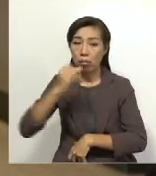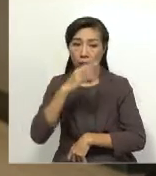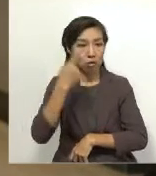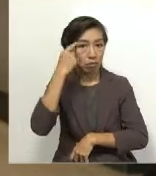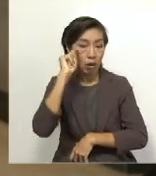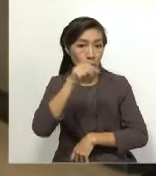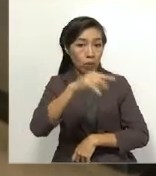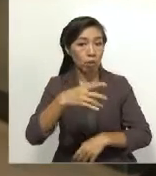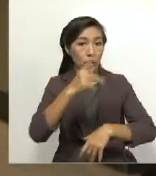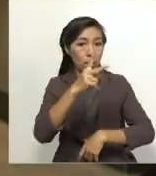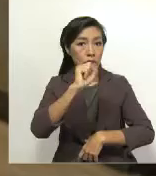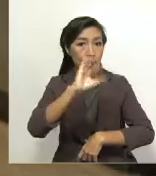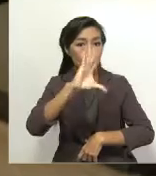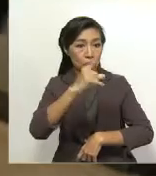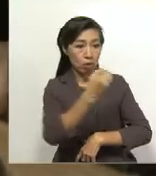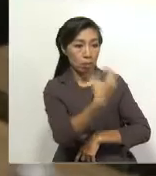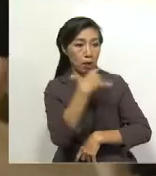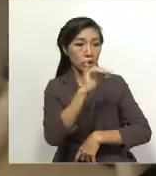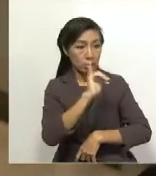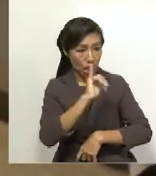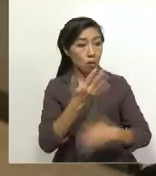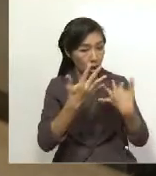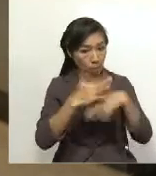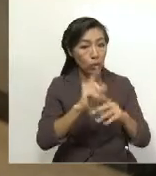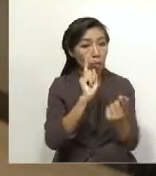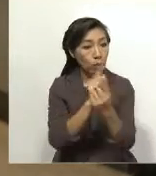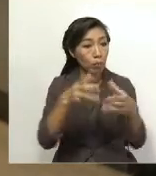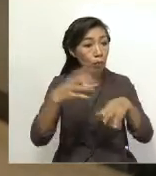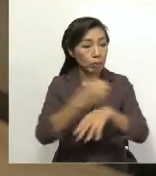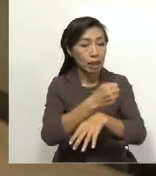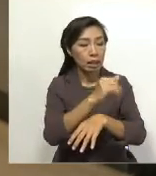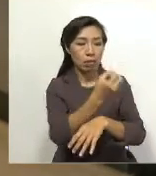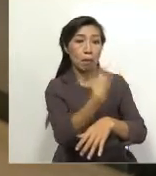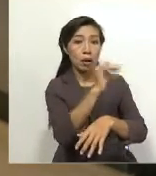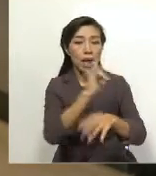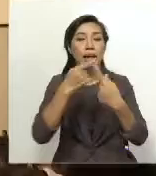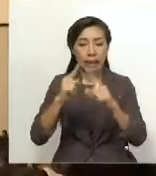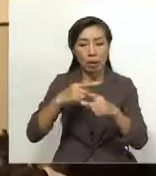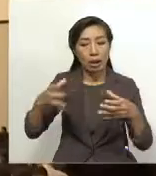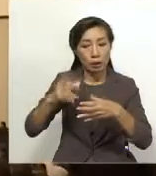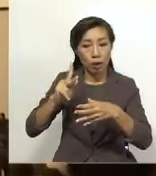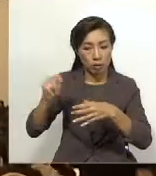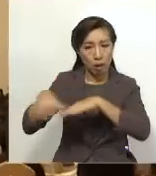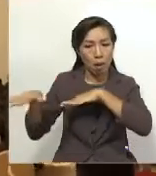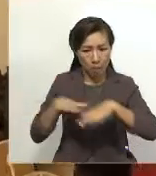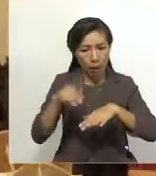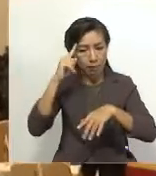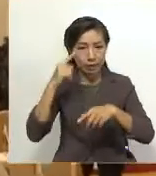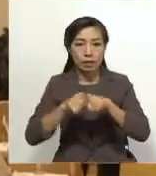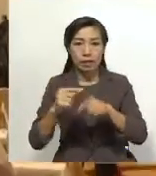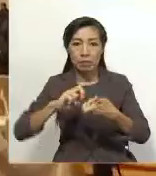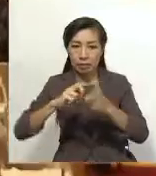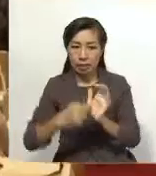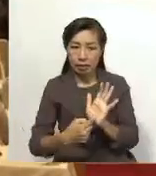เข้าหารือร่วมกับพรรคการเมืองแต่ได้มีการเตรียมความพร้อมไว้ทั้งหมดแล้วนะครับโดยจะนำเสนอปัญหาการเดินหน้าสู่การเลือกตั้ง